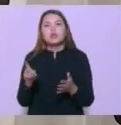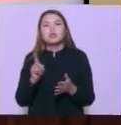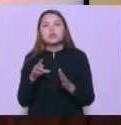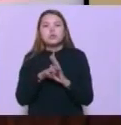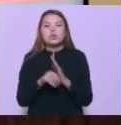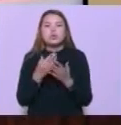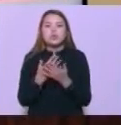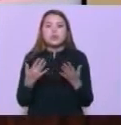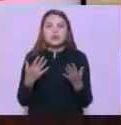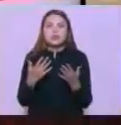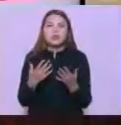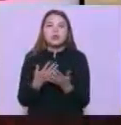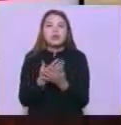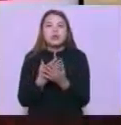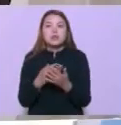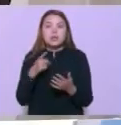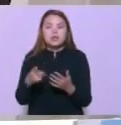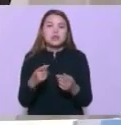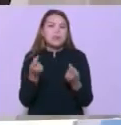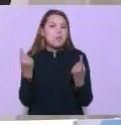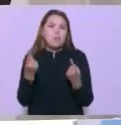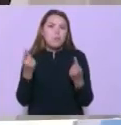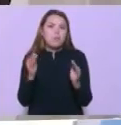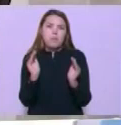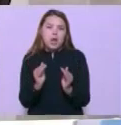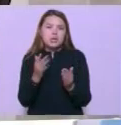в виде порошка. Это может быть и небольшой проект для